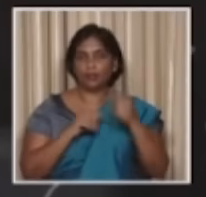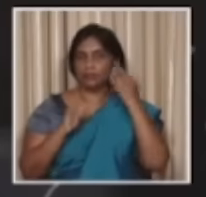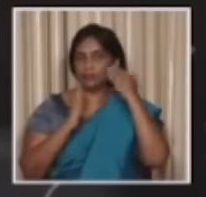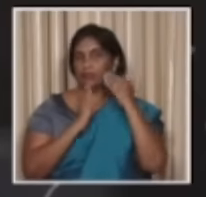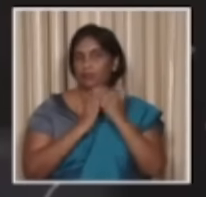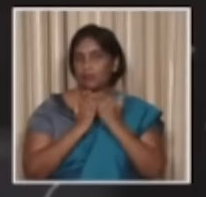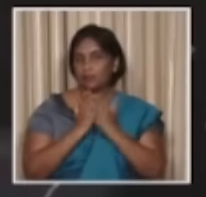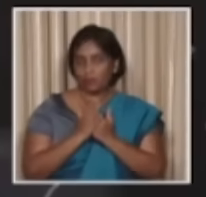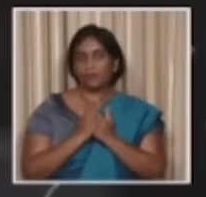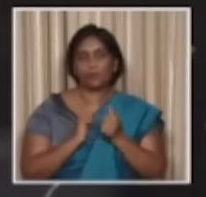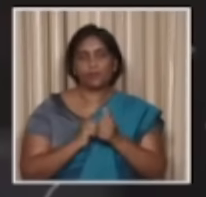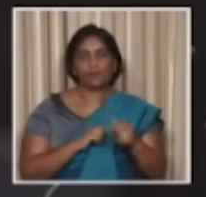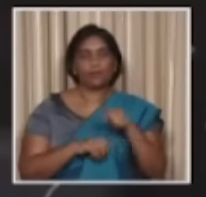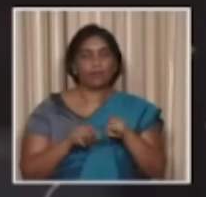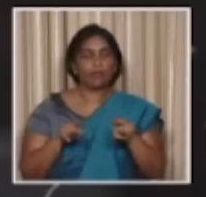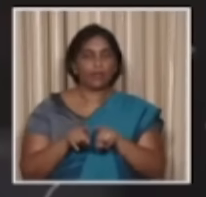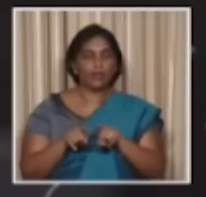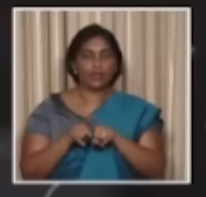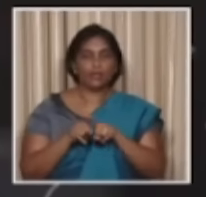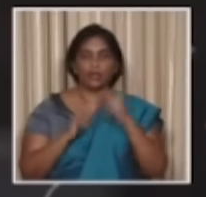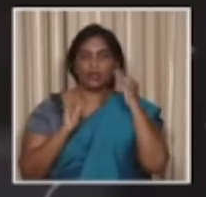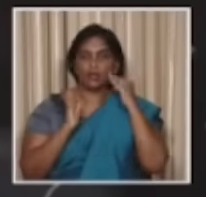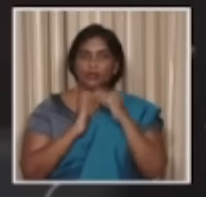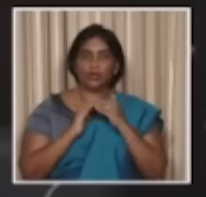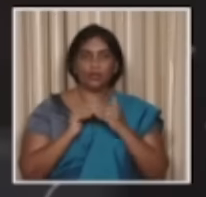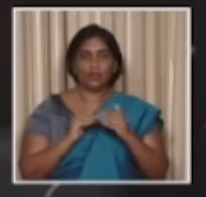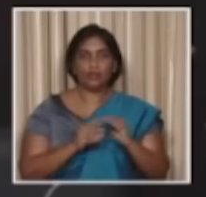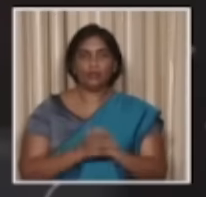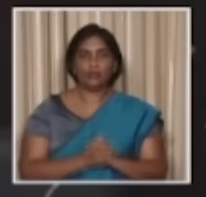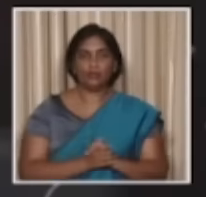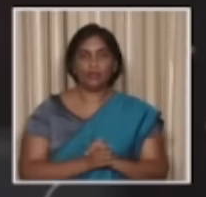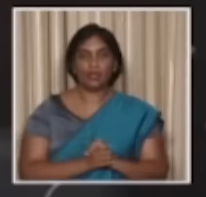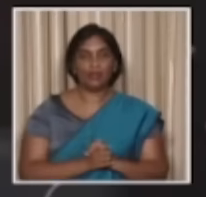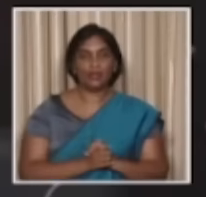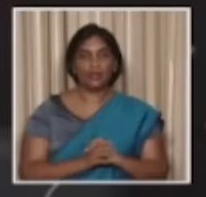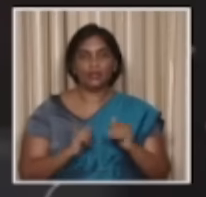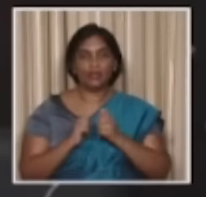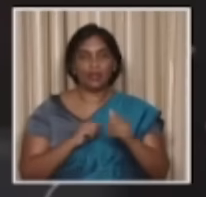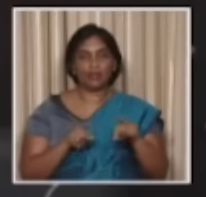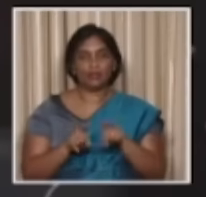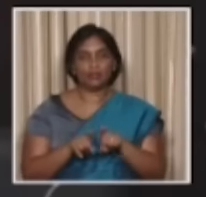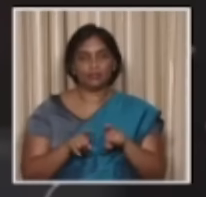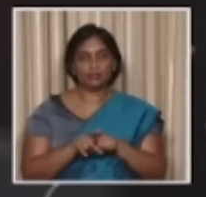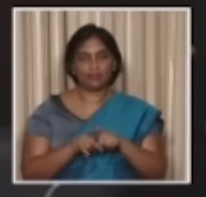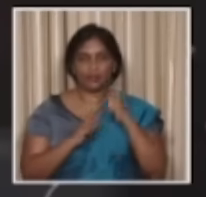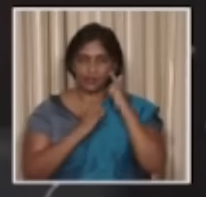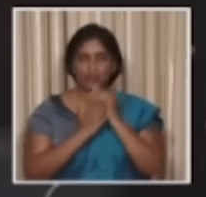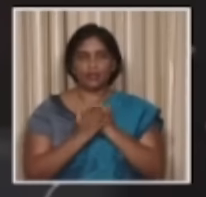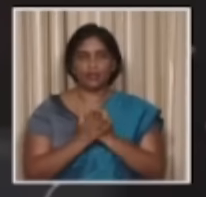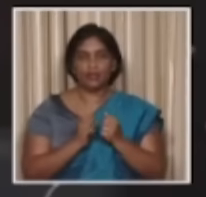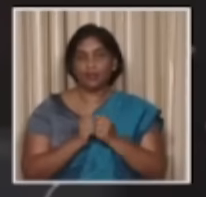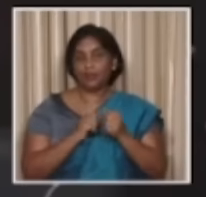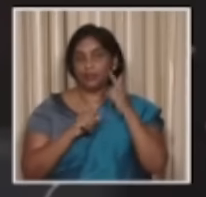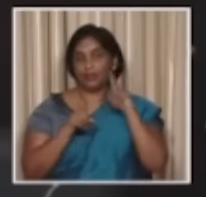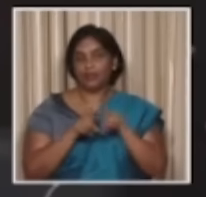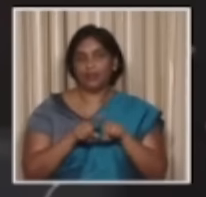ප්‍රයෝජනය ලැබෙන්නේ නැහැ. විගණන වාර්තාවලට අනුව අපි දැක්කා 14යි 13 ඉන්හෙලර් එකක් රුපියල් 14යි 13